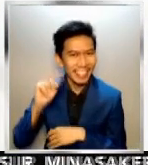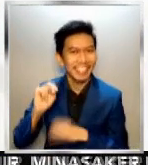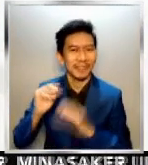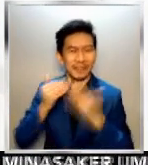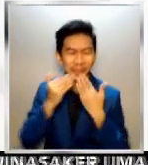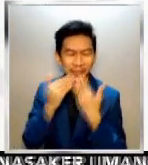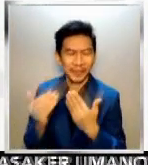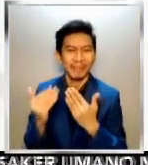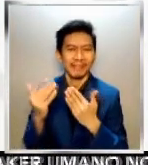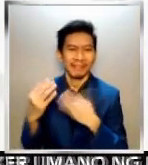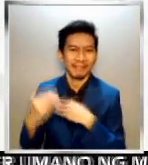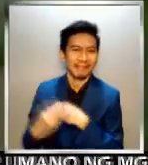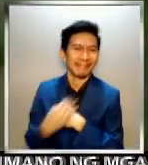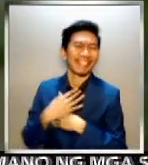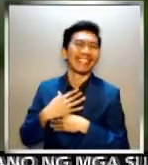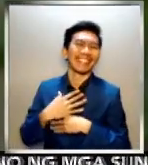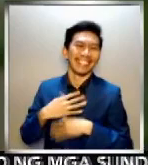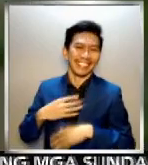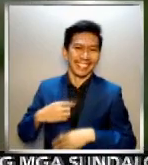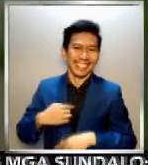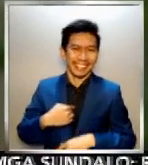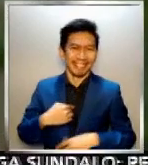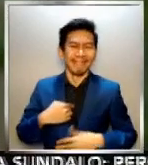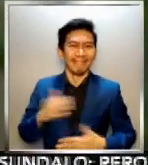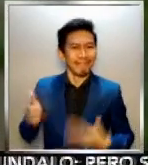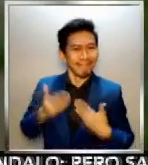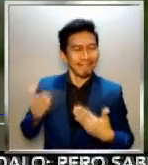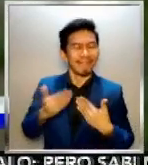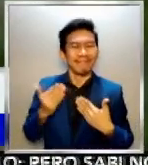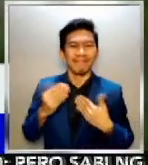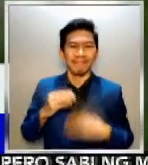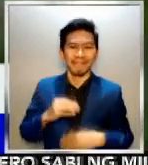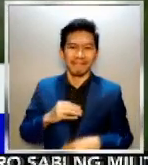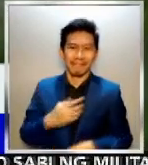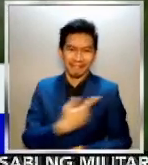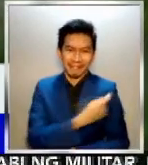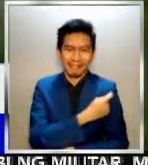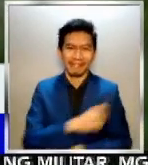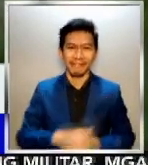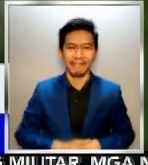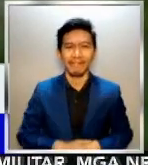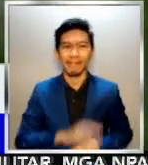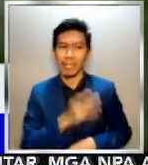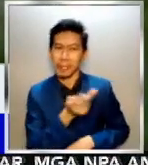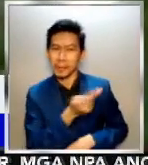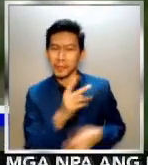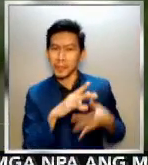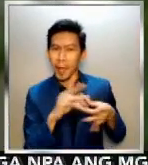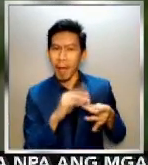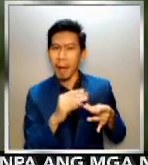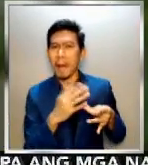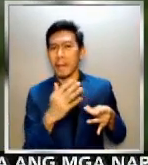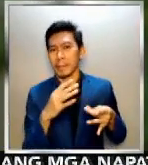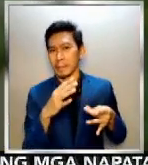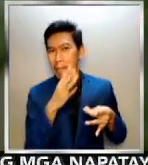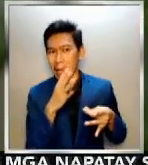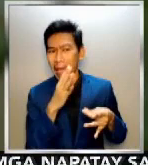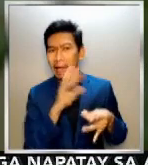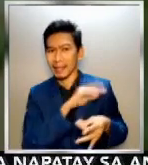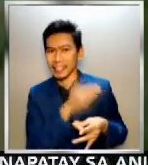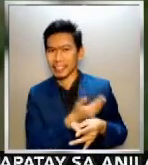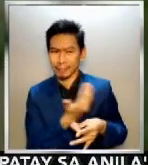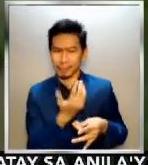Naikahit na rin ako. Ang storya ni Nanay Rosana at ng kanyang anak na si Carlo, simple man at nakakaaliw,